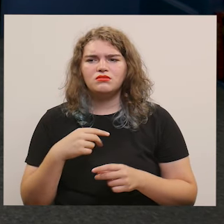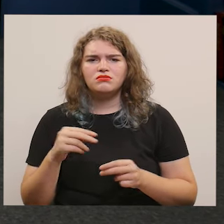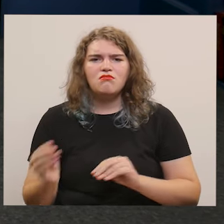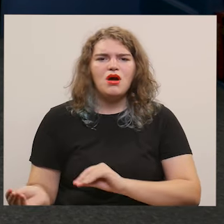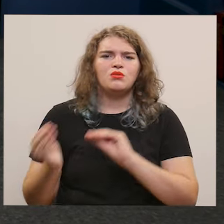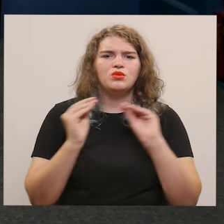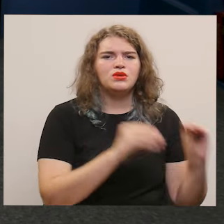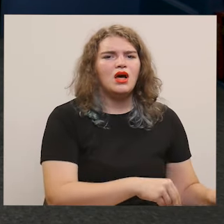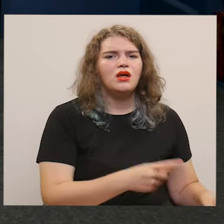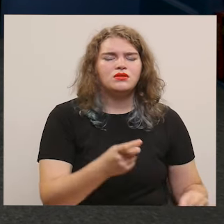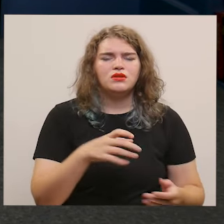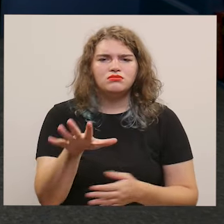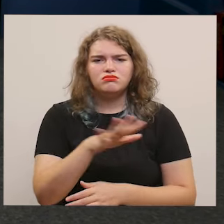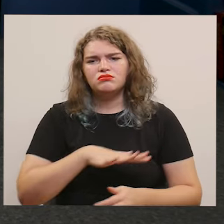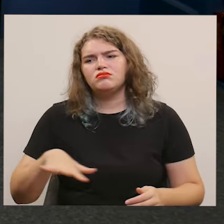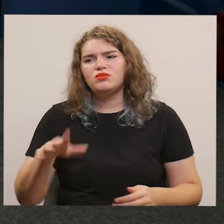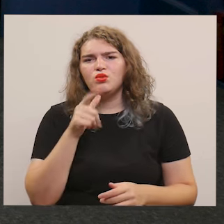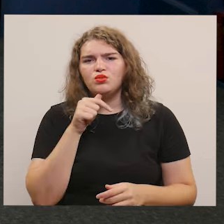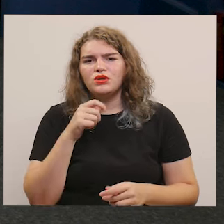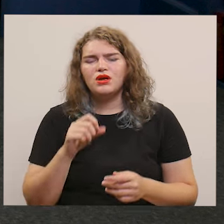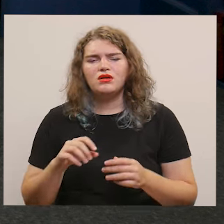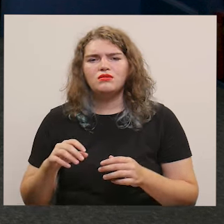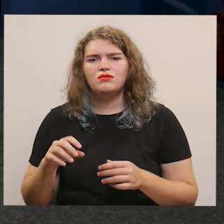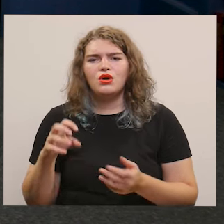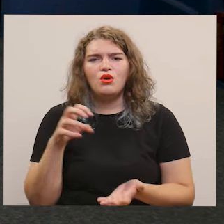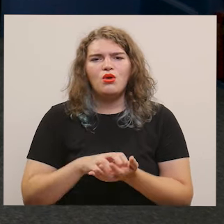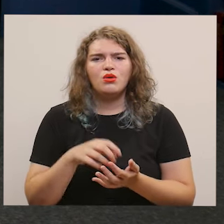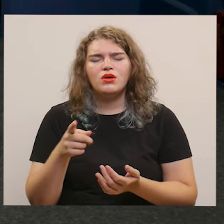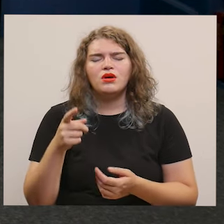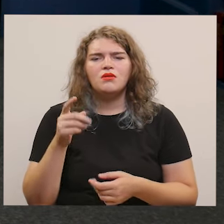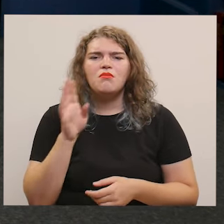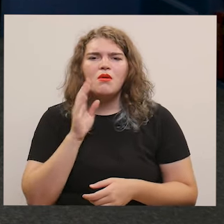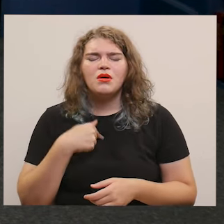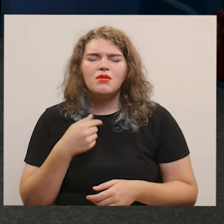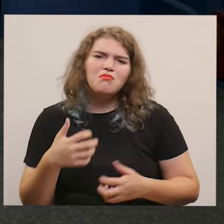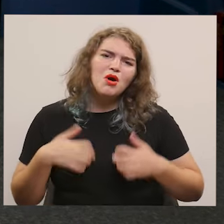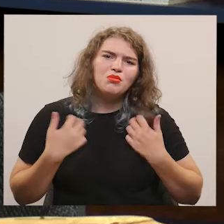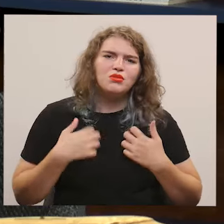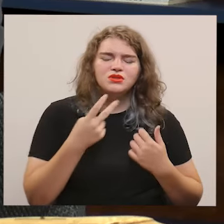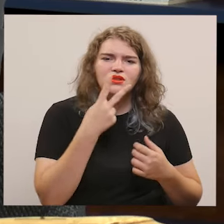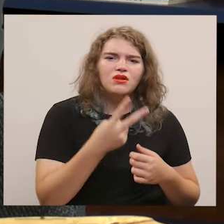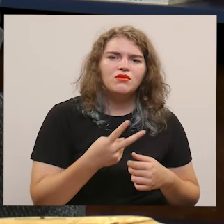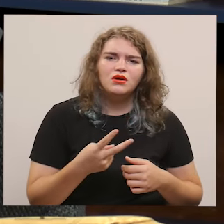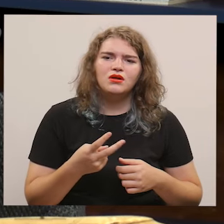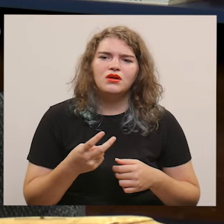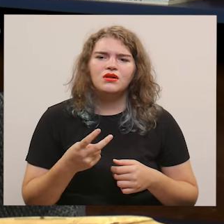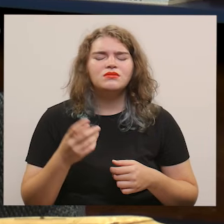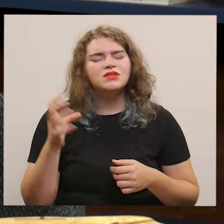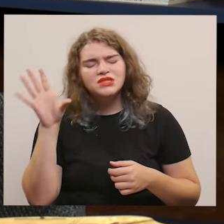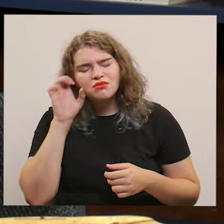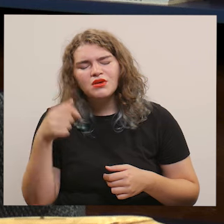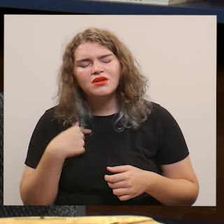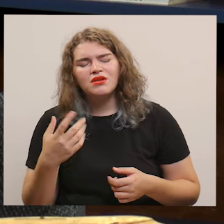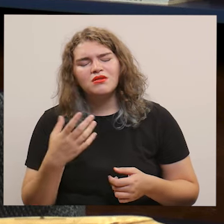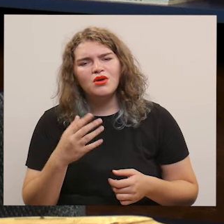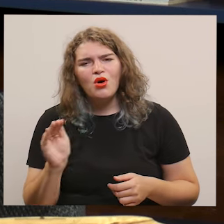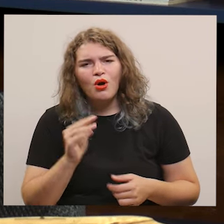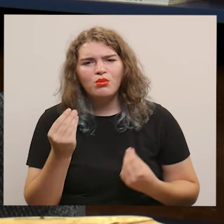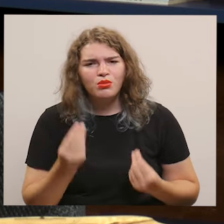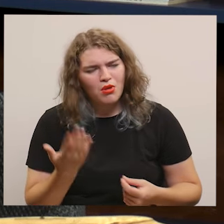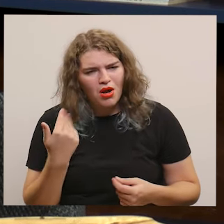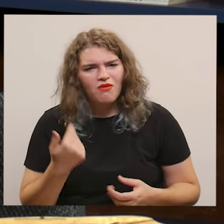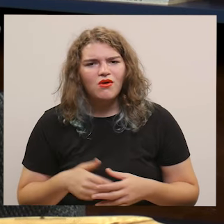din zonă unde locuia mama mea adoptivă și ei făceau remarci de genul: „Fai, ce mă bucur să te văd, așa cu dragă mi-aduc aminte de tine, dar ce copil